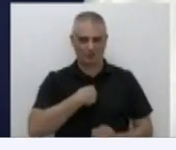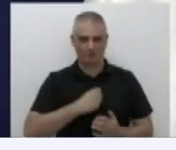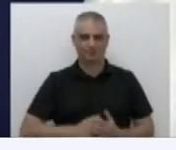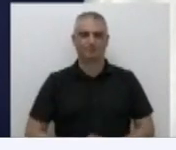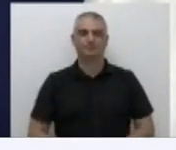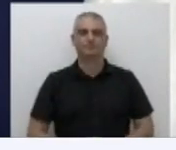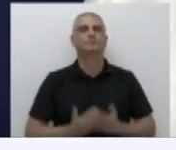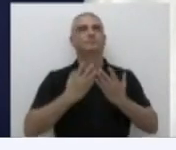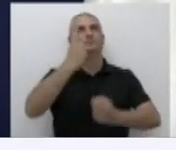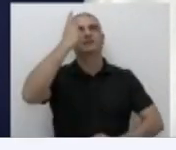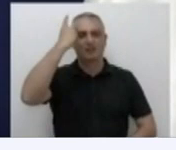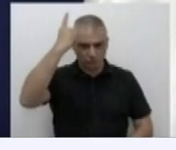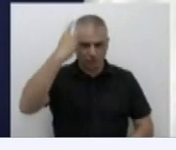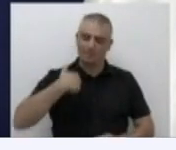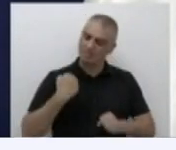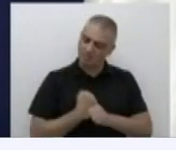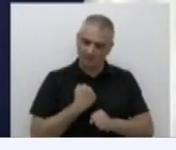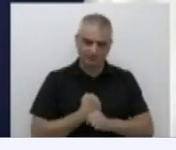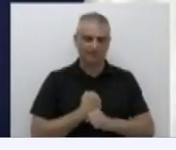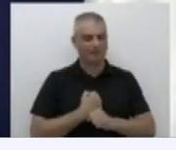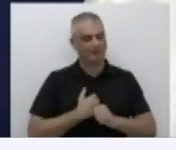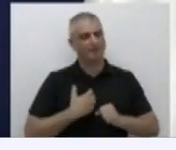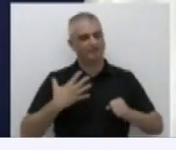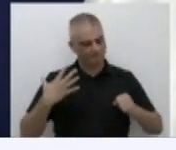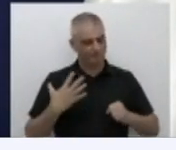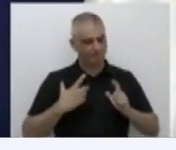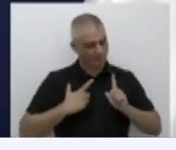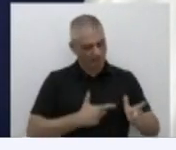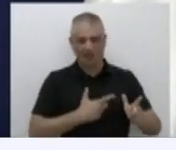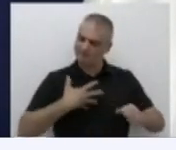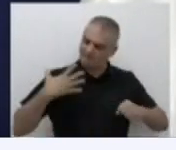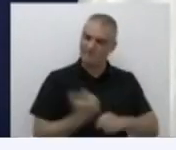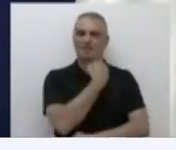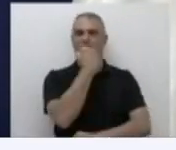يهزمنا. بعون الله سنقاتل وسننتصر.